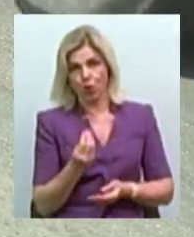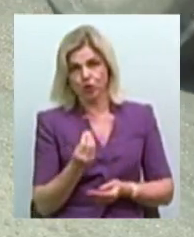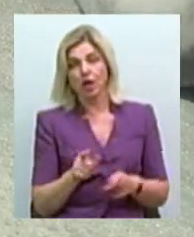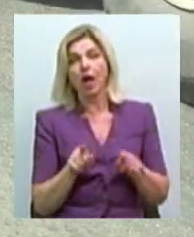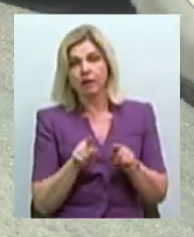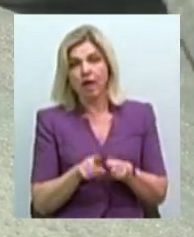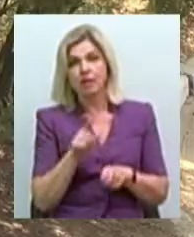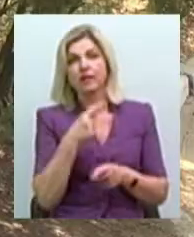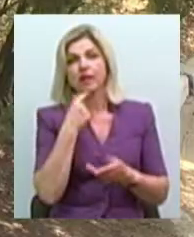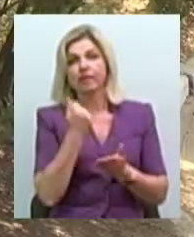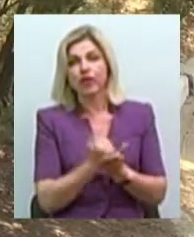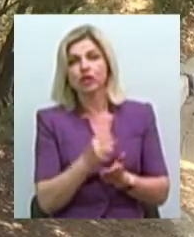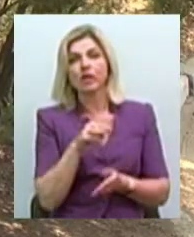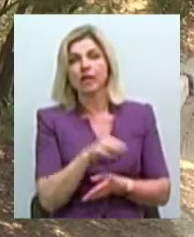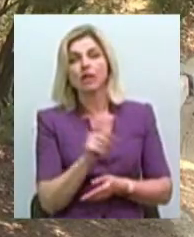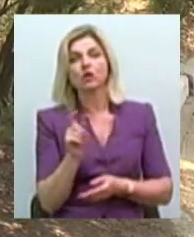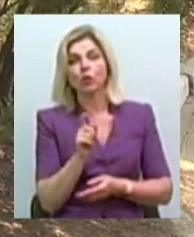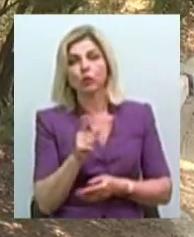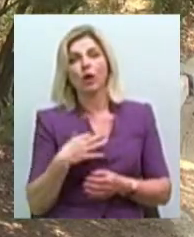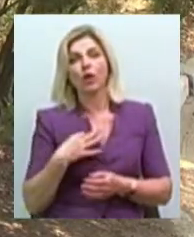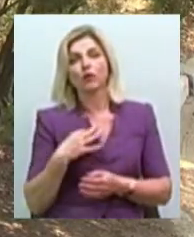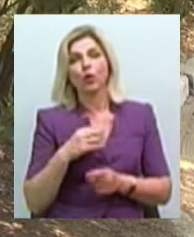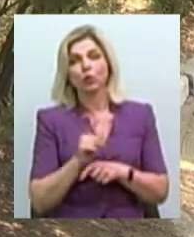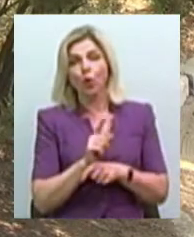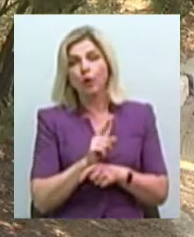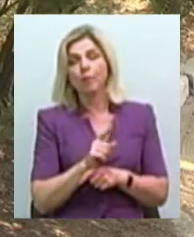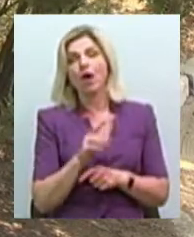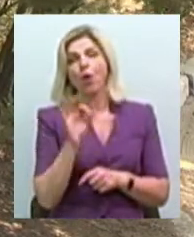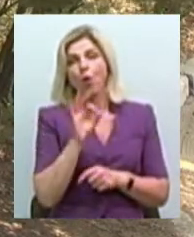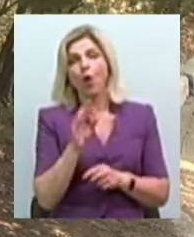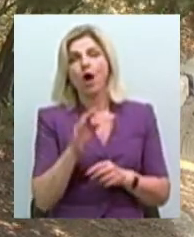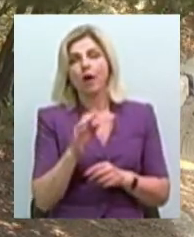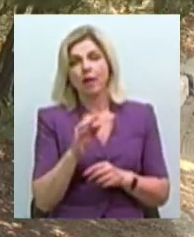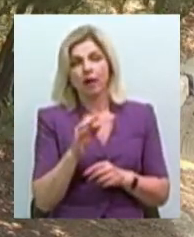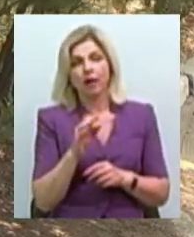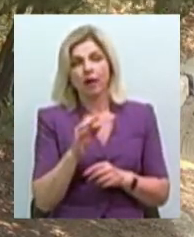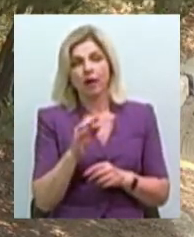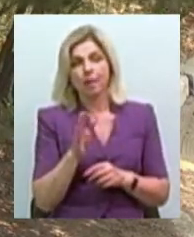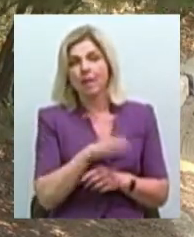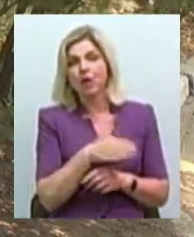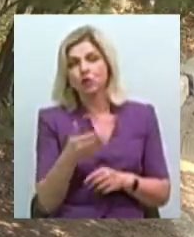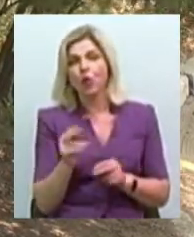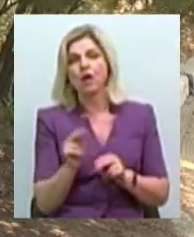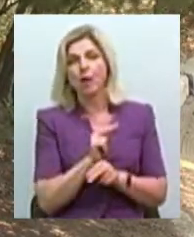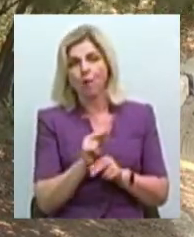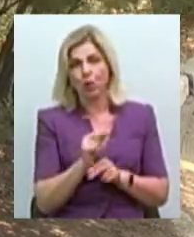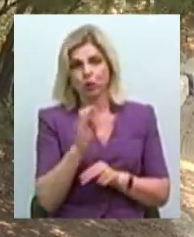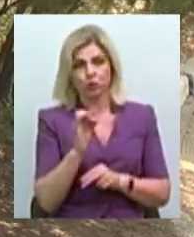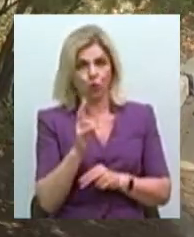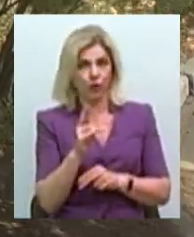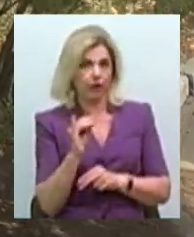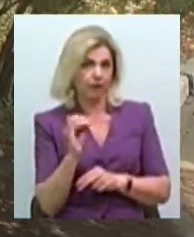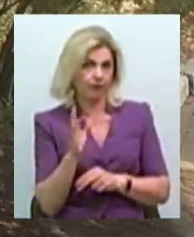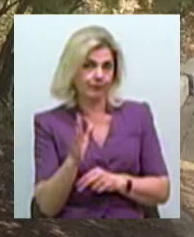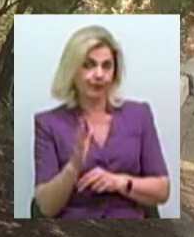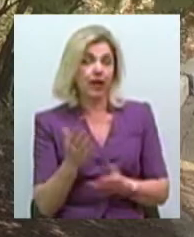за ствердженням Тетяни Золотухіної, ігноруються норми щодо міжремонтних термінів. Якщо це текущий ремонт, то